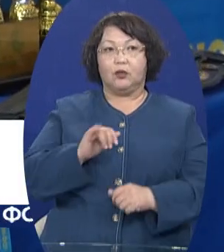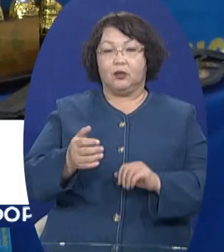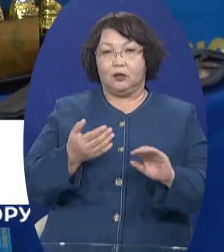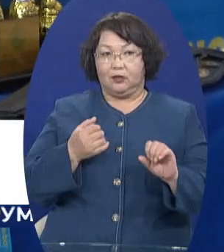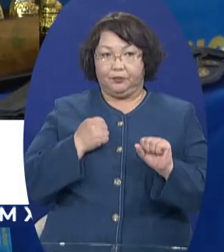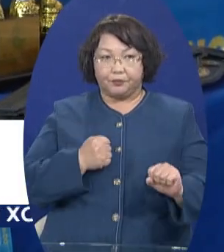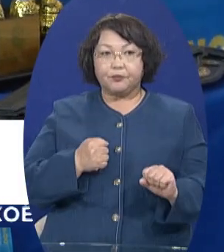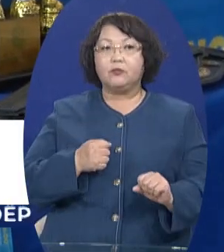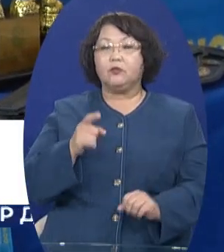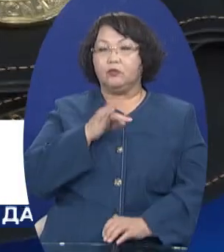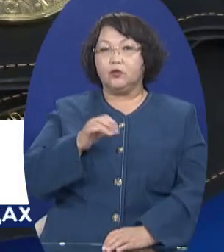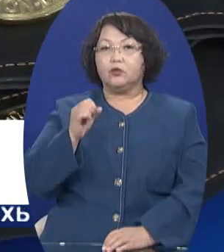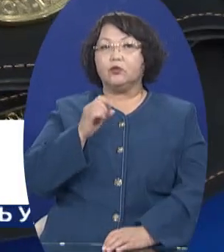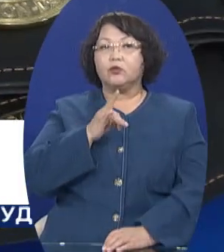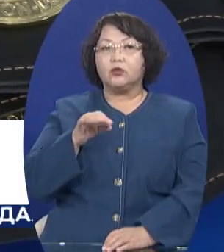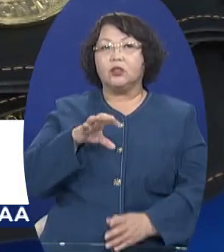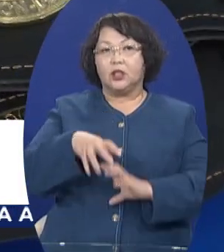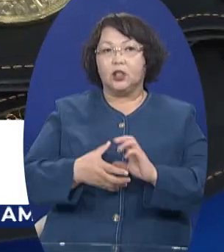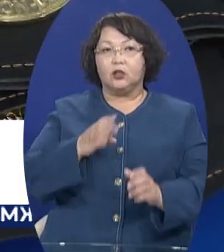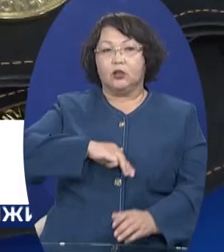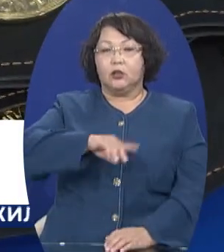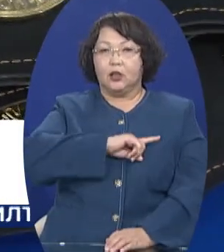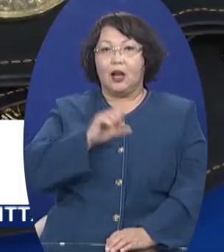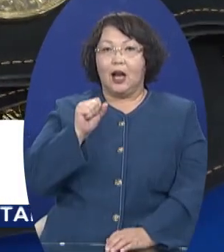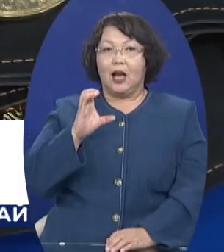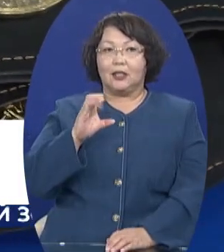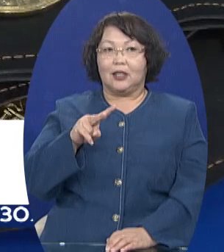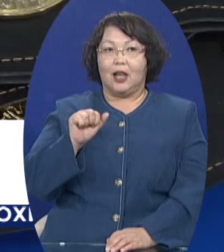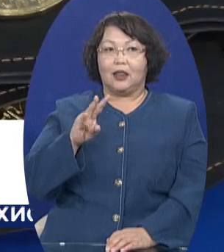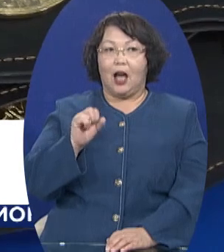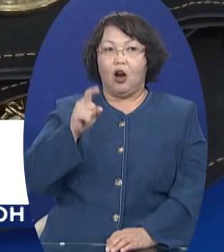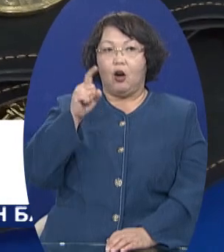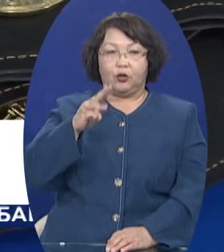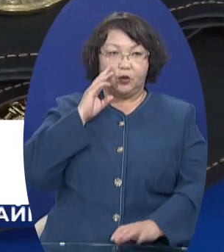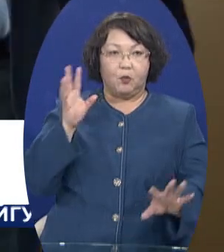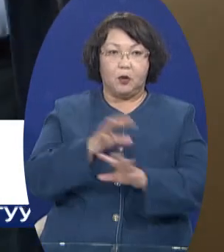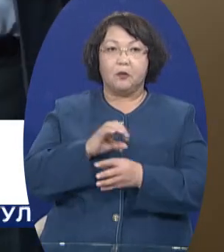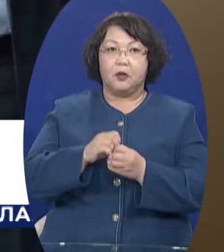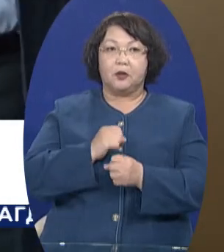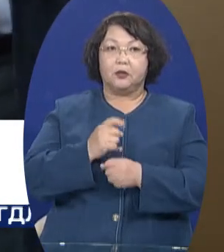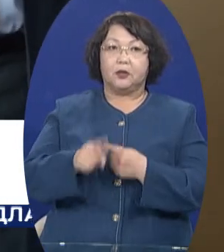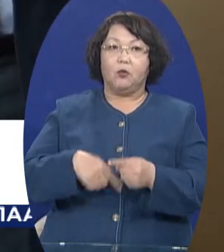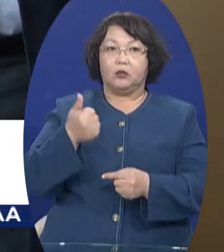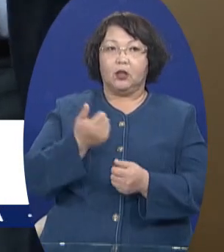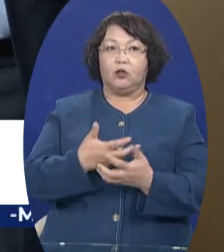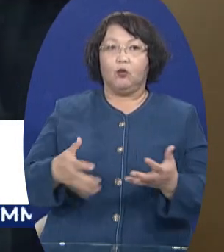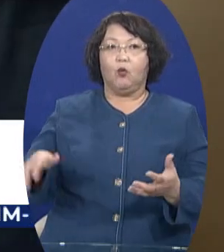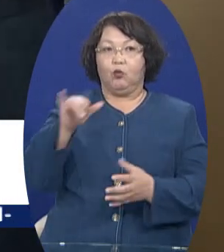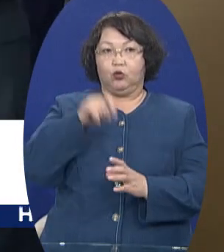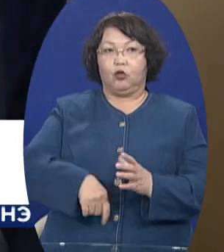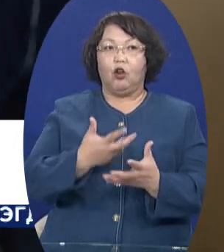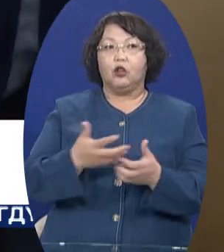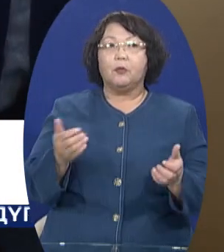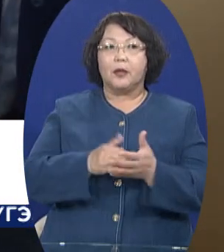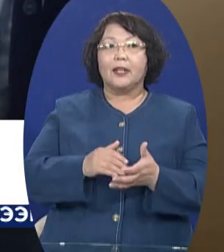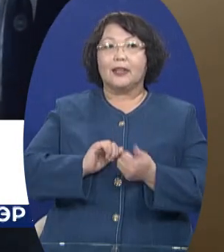холбооны ерөнхийлөгч дэлхийн авраг шалгуулах тэмцээн Астана хотод явагдаж байгаа нь олон давуу талтай гонцлоод өөрийн эх оронд нь олон мянган тамирчин энэ